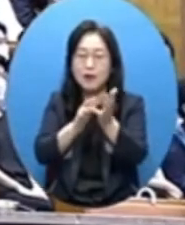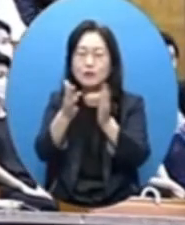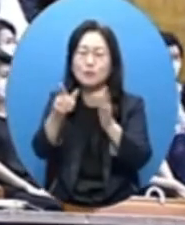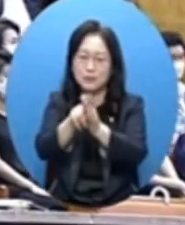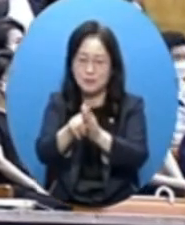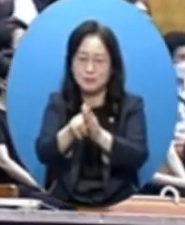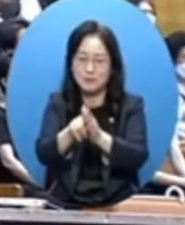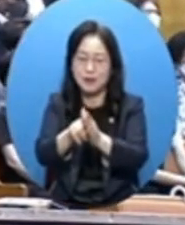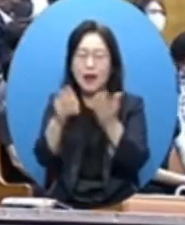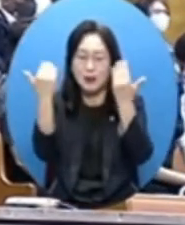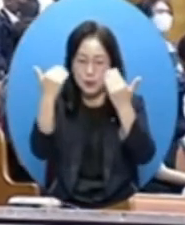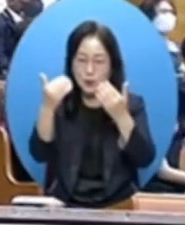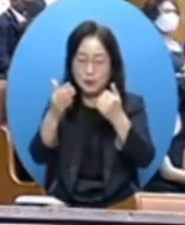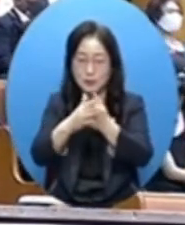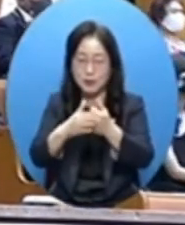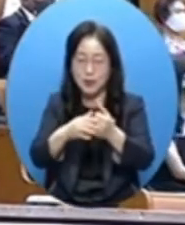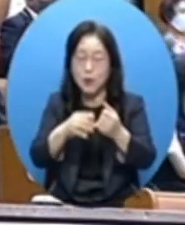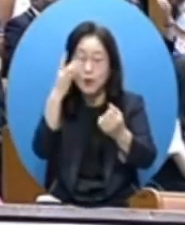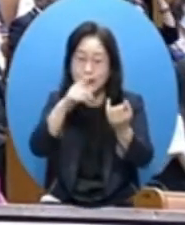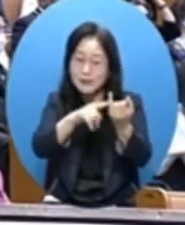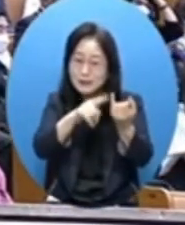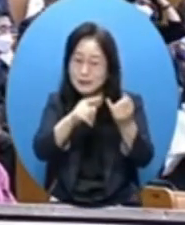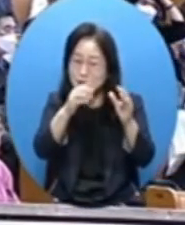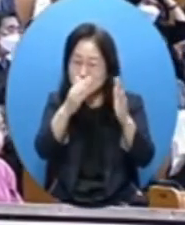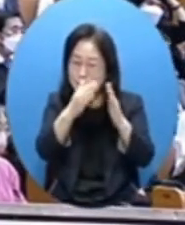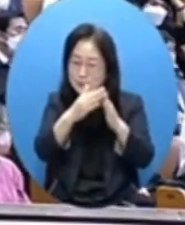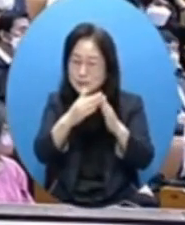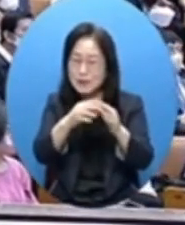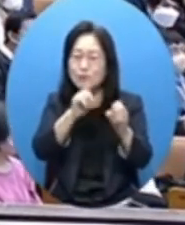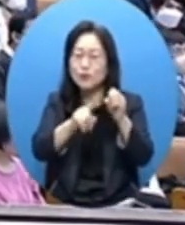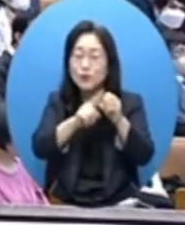살아나서 기독교 신앙을 받으지 않았는데 그가